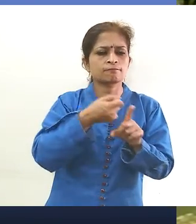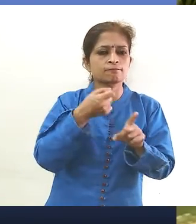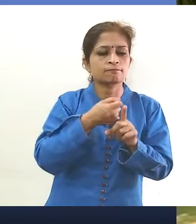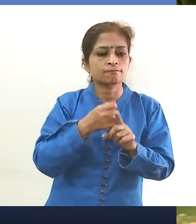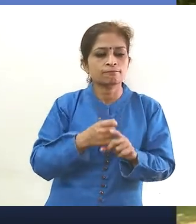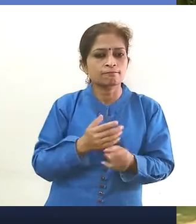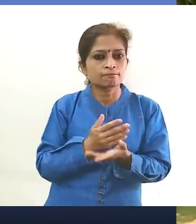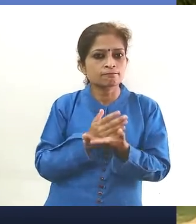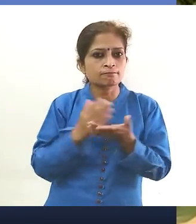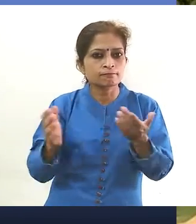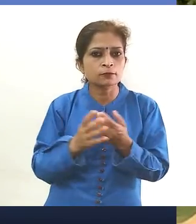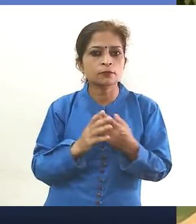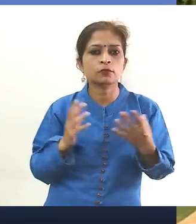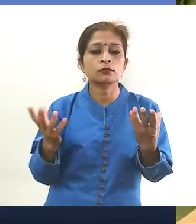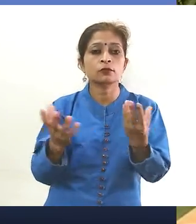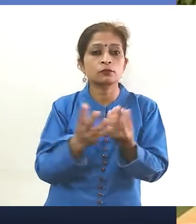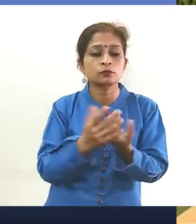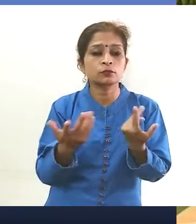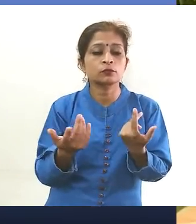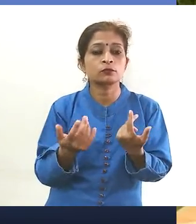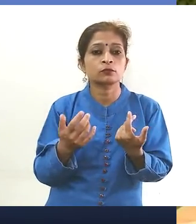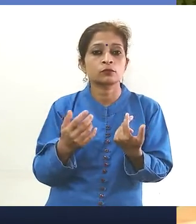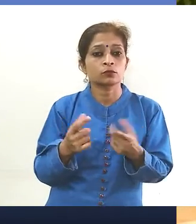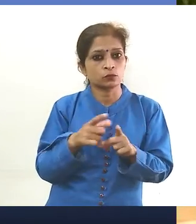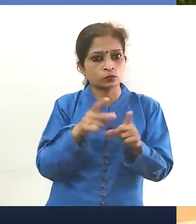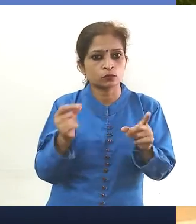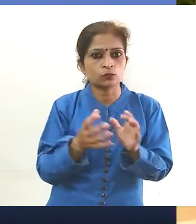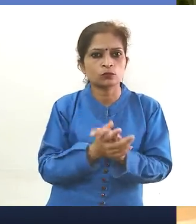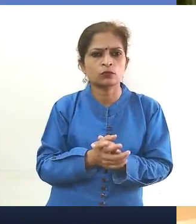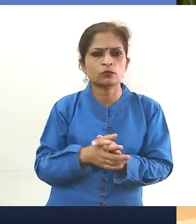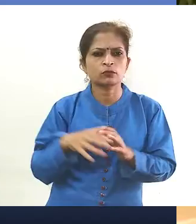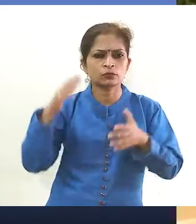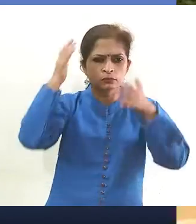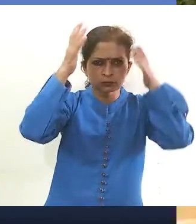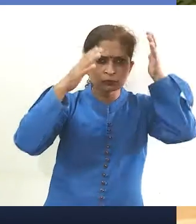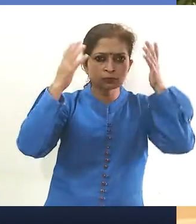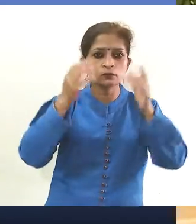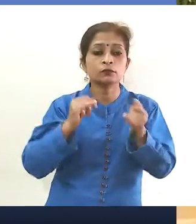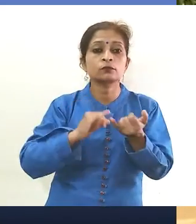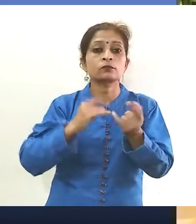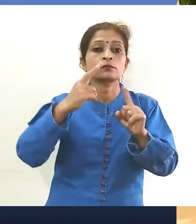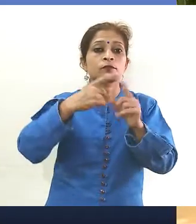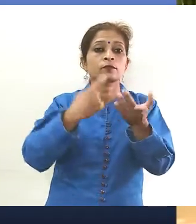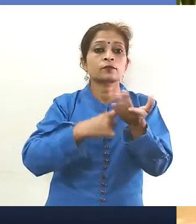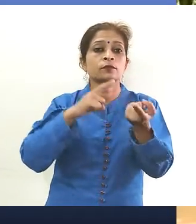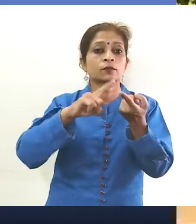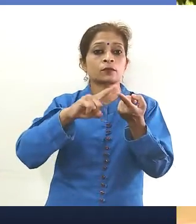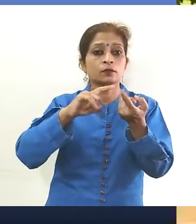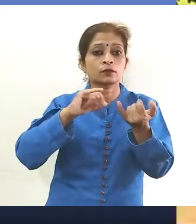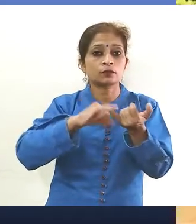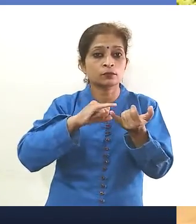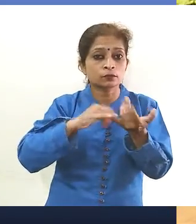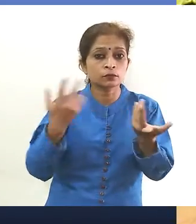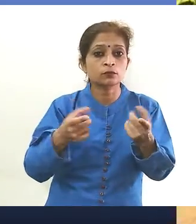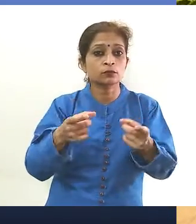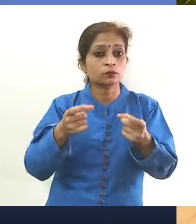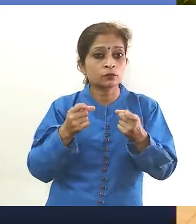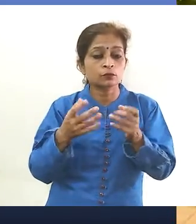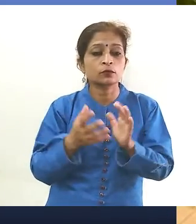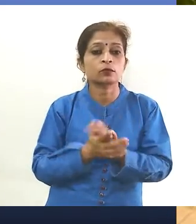स्ट्रेस को कंट्रोल करने के लिए, इसके ऊपर हमने क्लिनिकल कंट्रोल ट्रायल किया SGPGI चंडीगढ़ और पतंजलि ने, आज